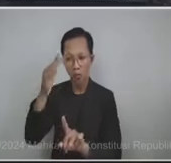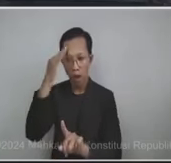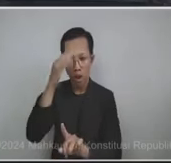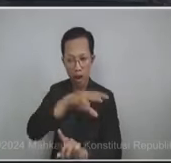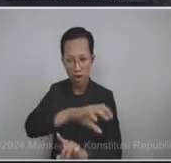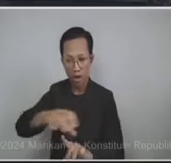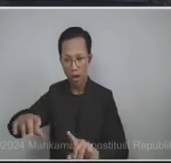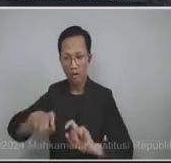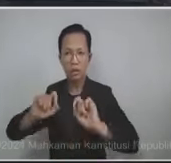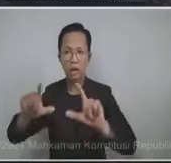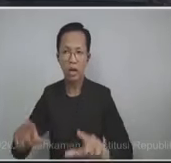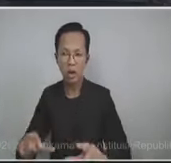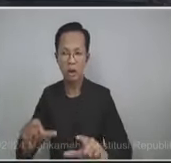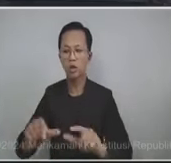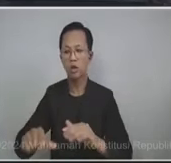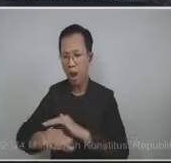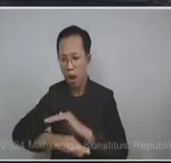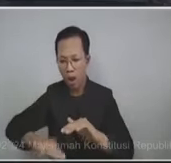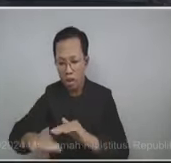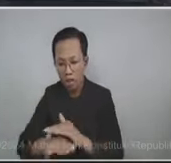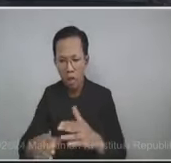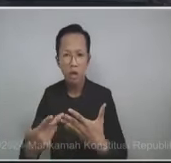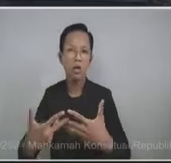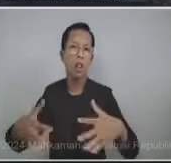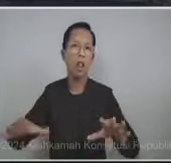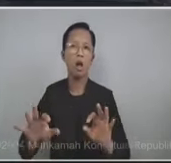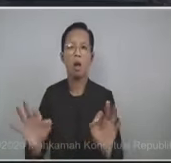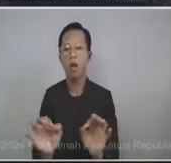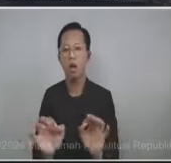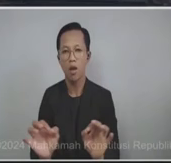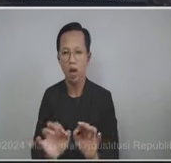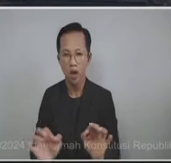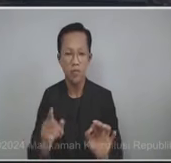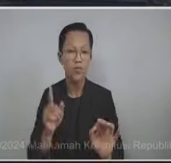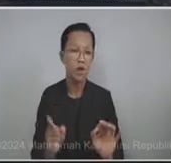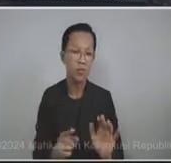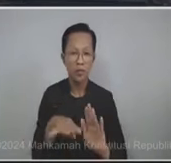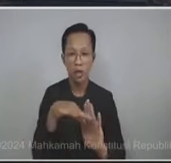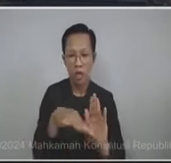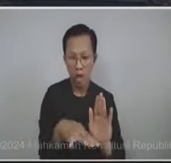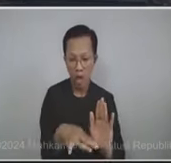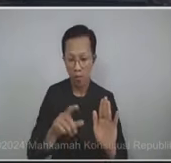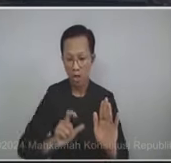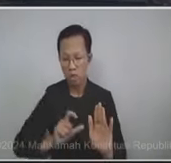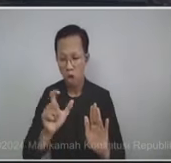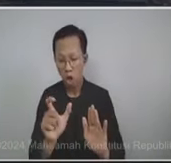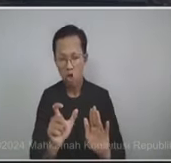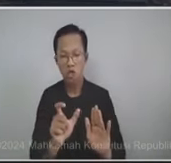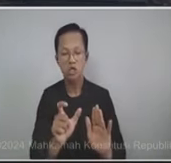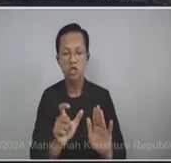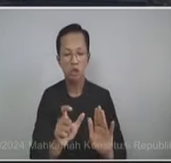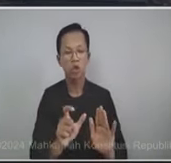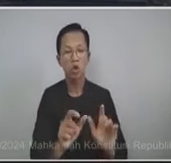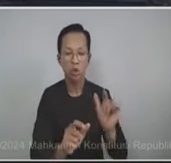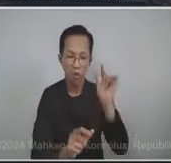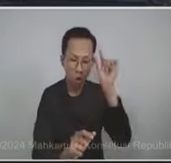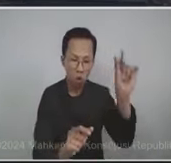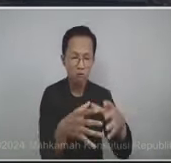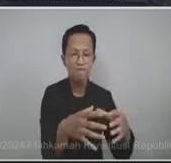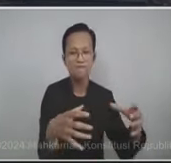menjadi tidak berdasar dan kehilangan rasionalitas jika syarat pengusulan Pasangan calon dimaksud lebih besar daripada pengusulan Pasangan calon